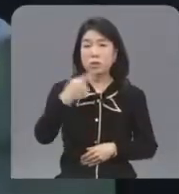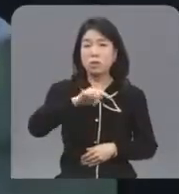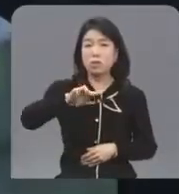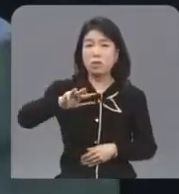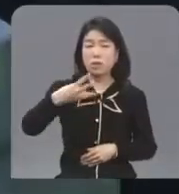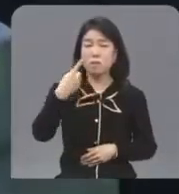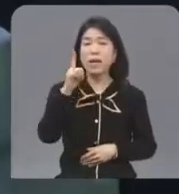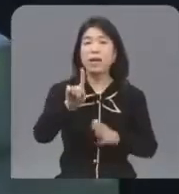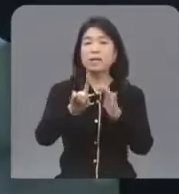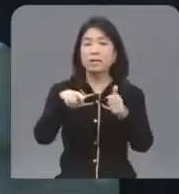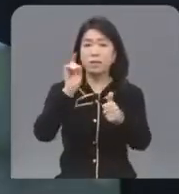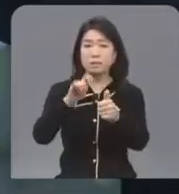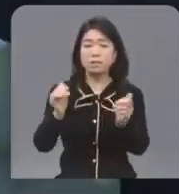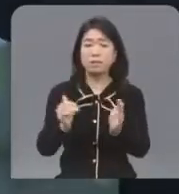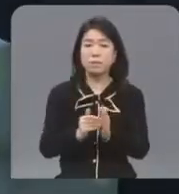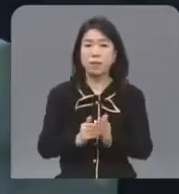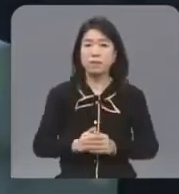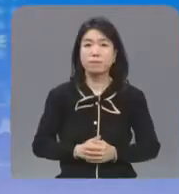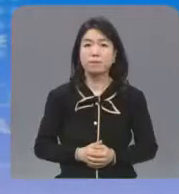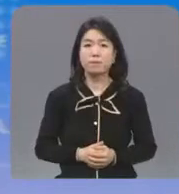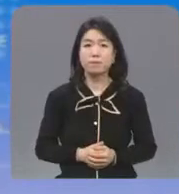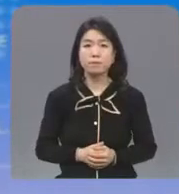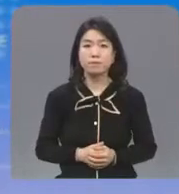1,301명이 확진됐습니다.